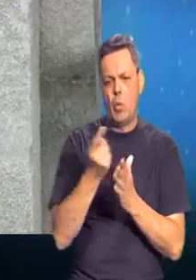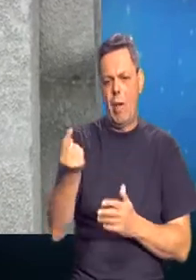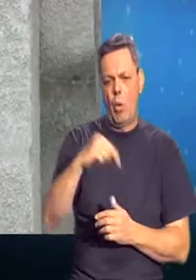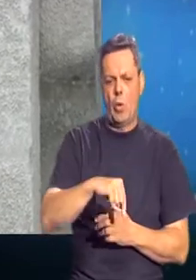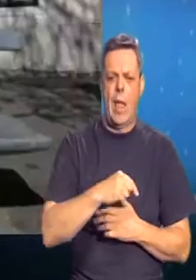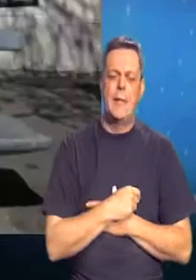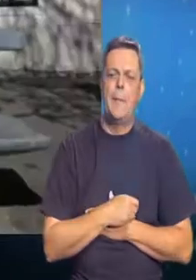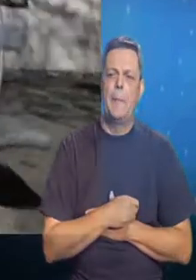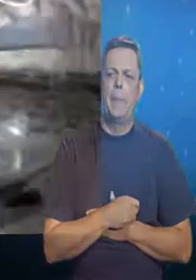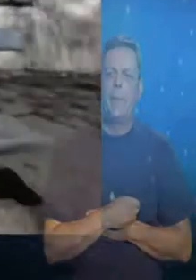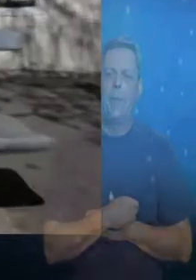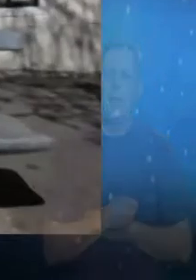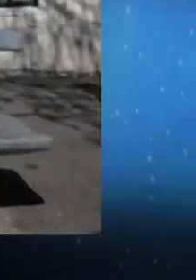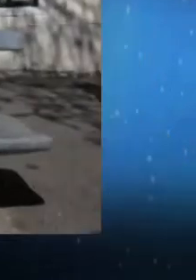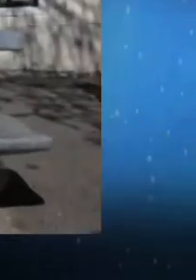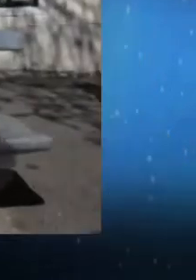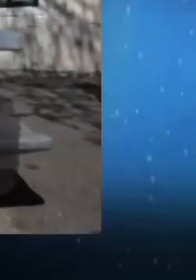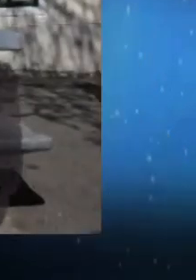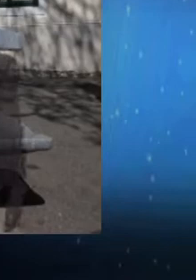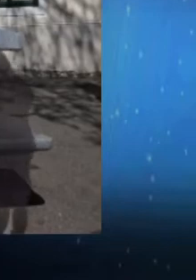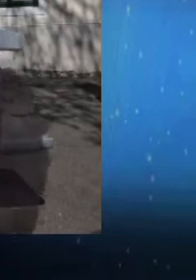koje slijede.